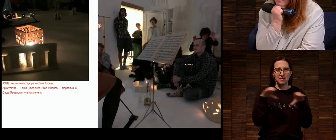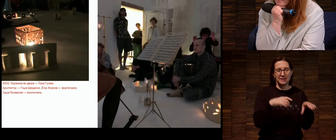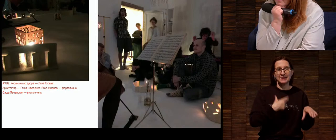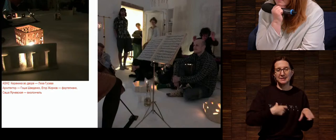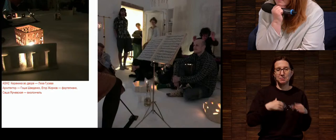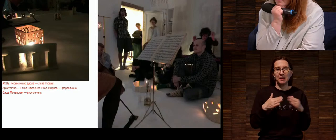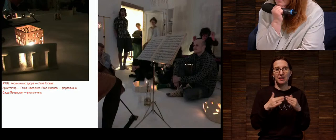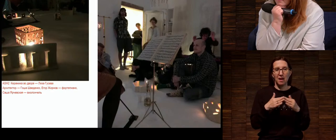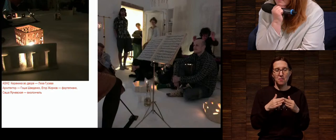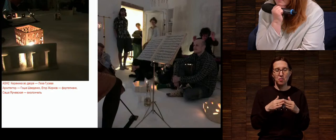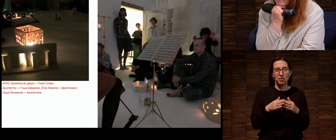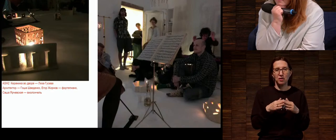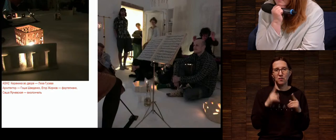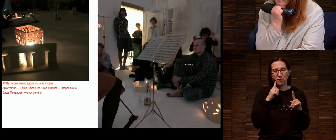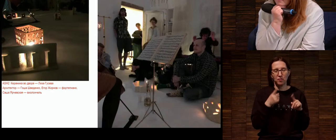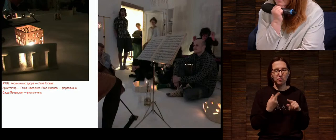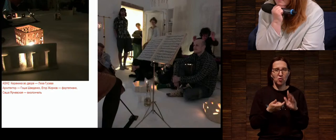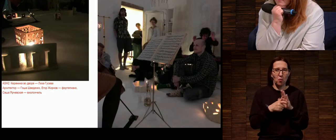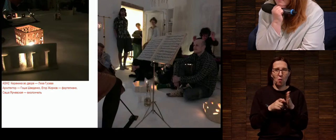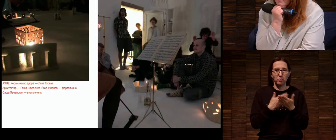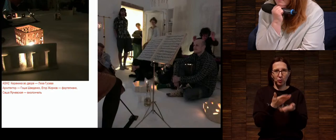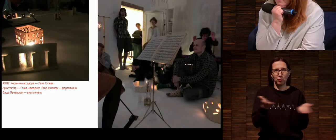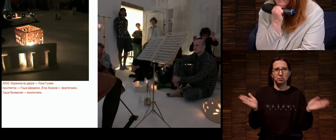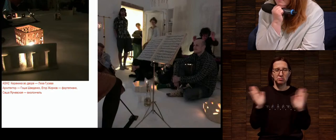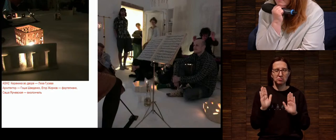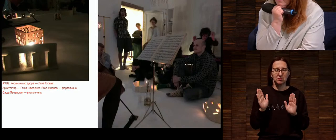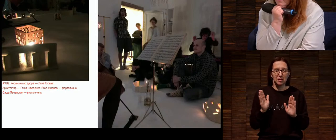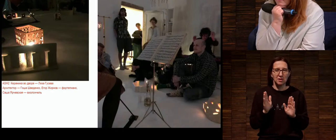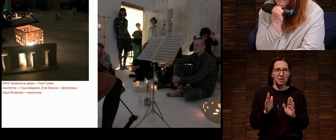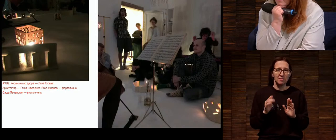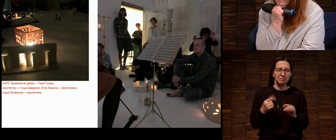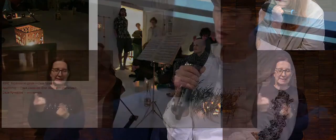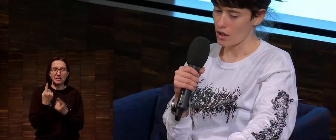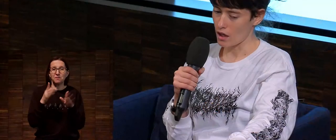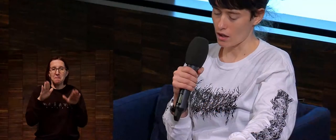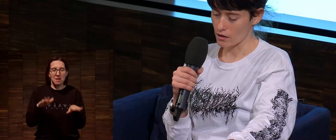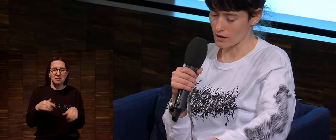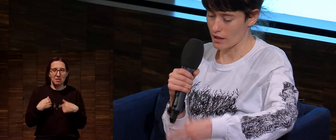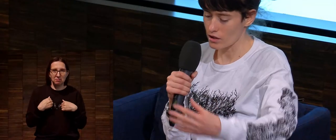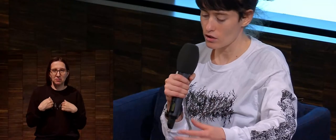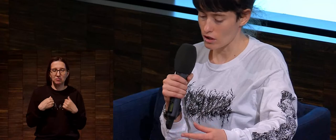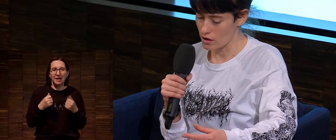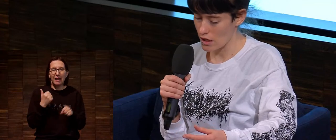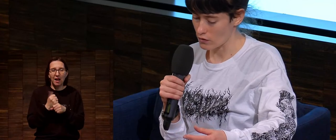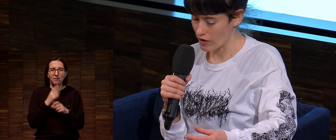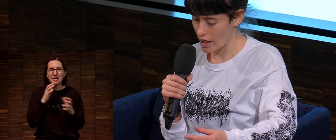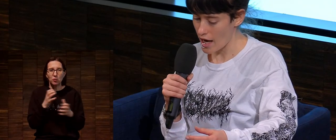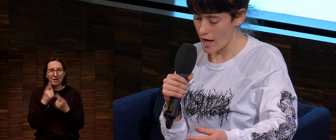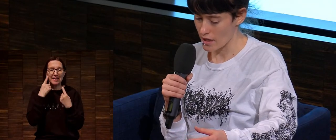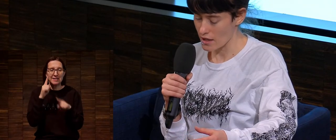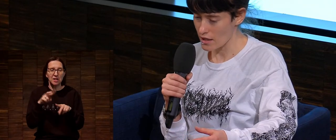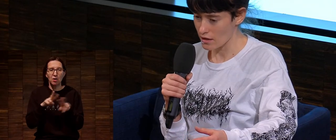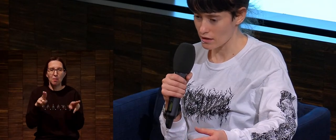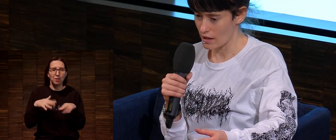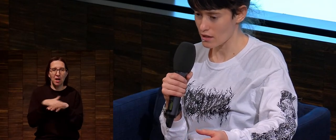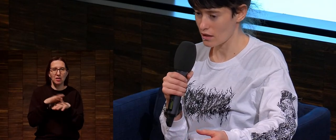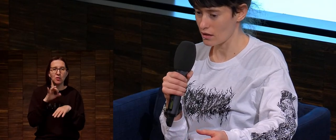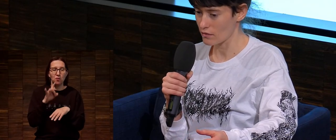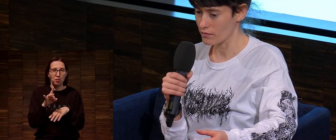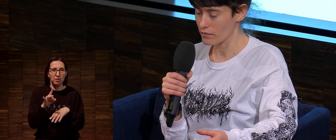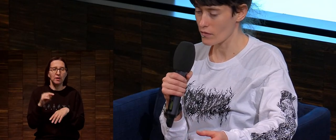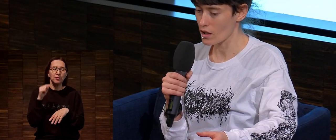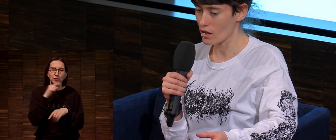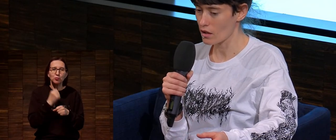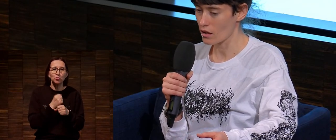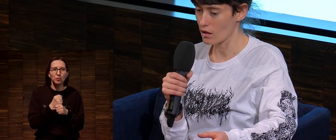себе домой, в гостиную. Это было единственное для них доступное место. Но чтобы как-то сохранить идею двора, они